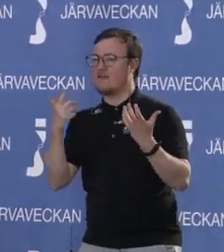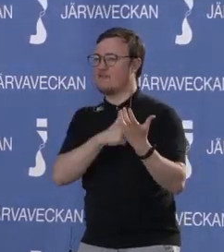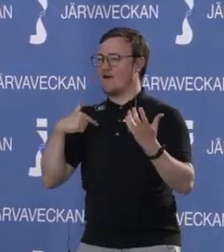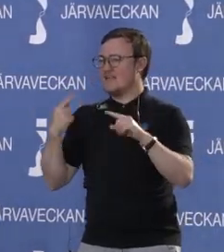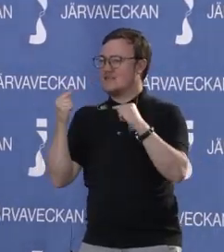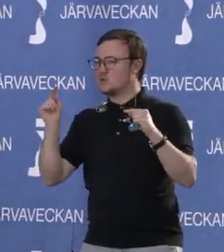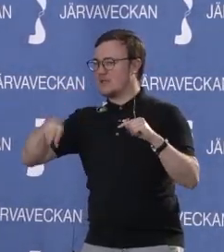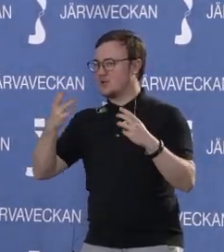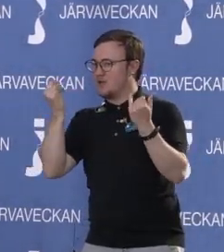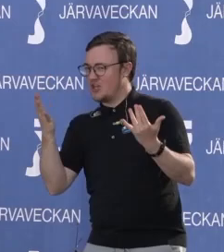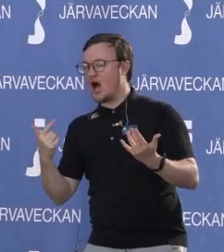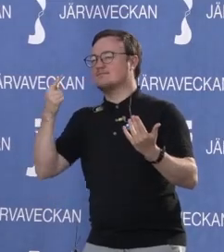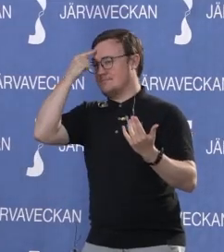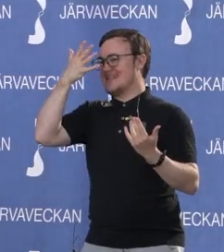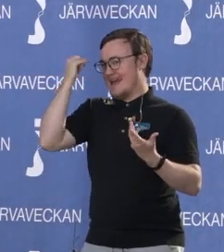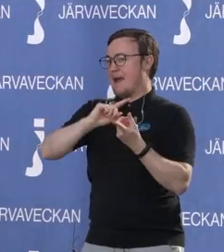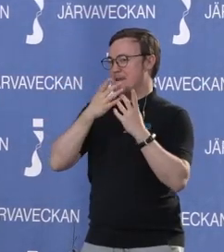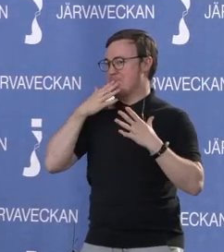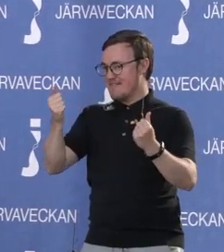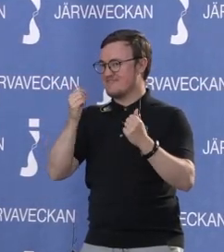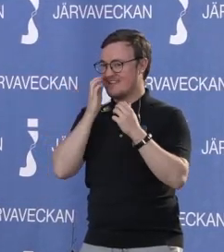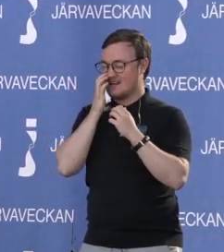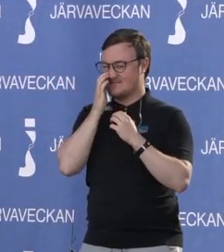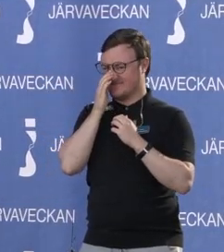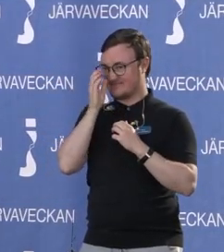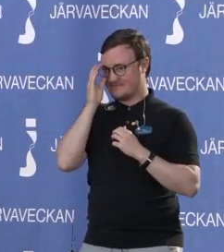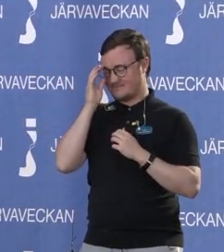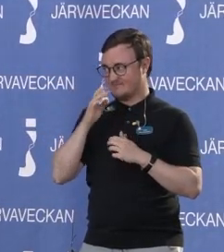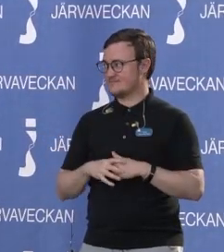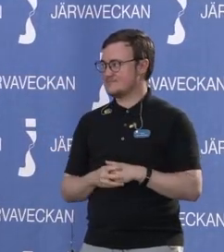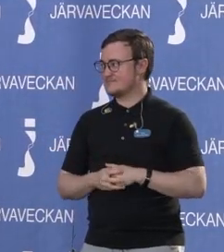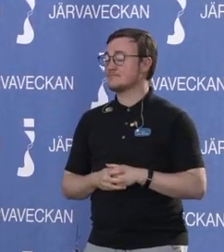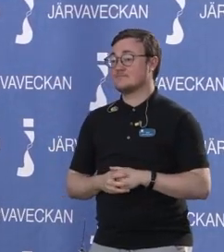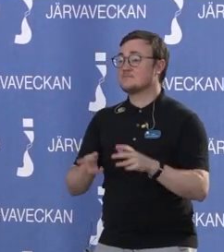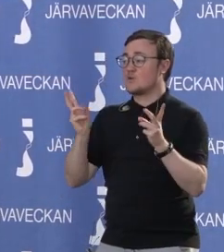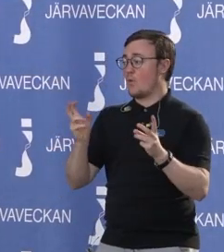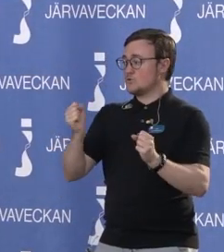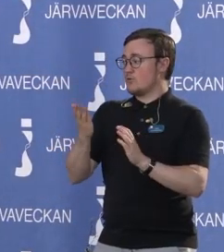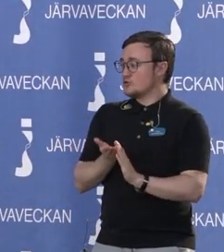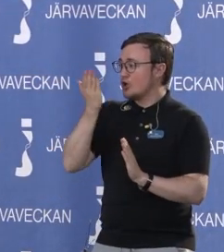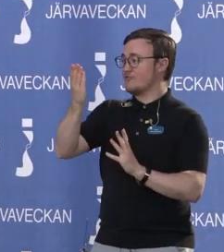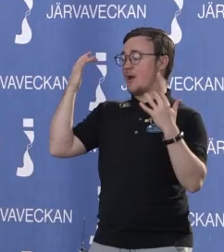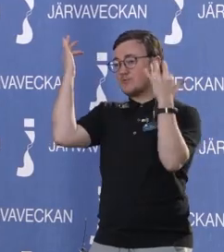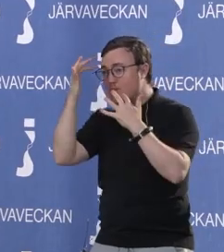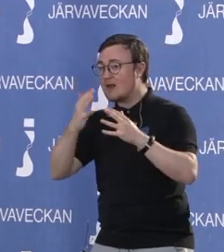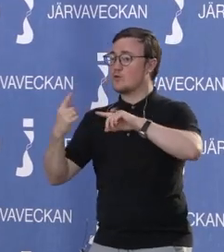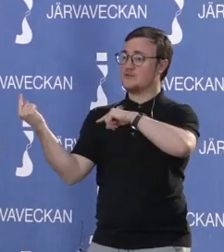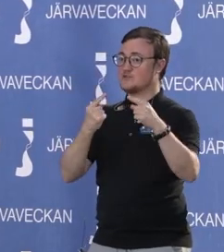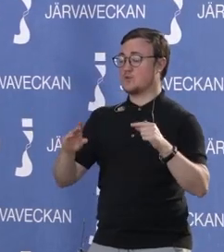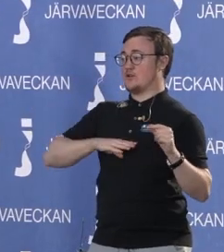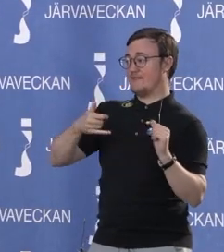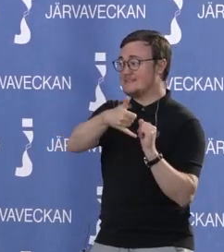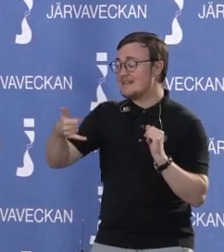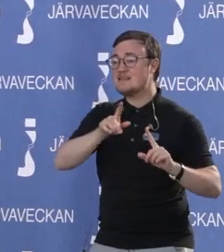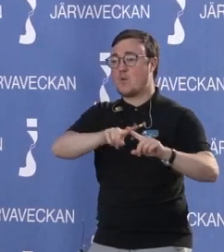bättre. Julia. Sen måste man ju också lyfta de liksom, problem och diskussioner som sker inom olika grupper